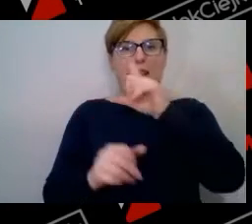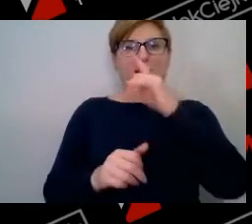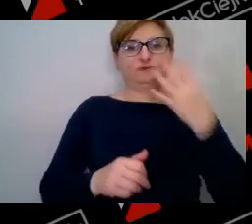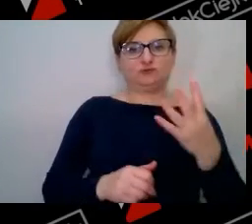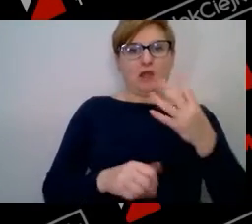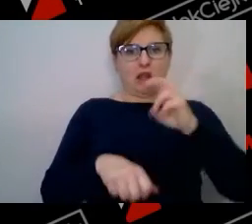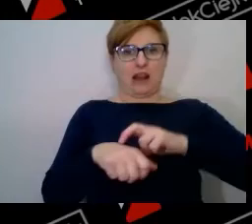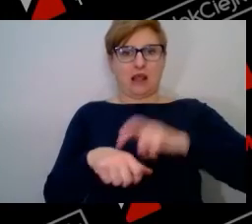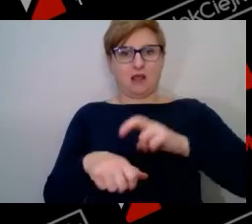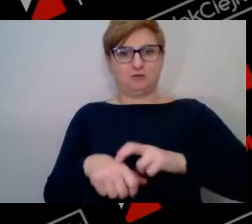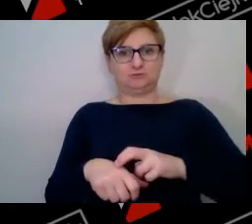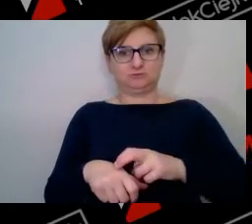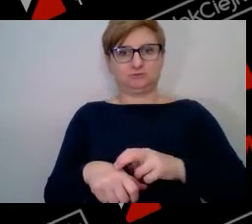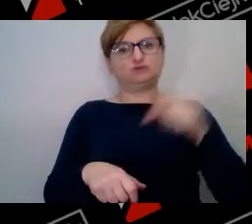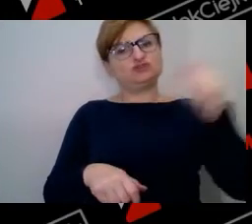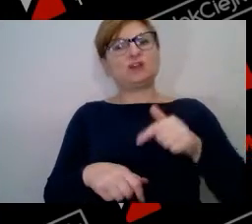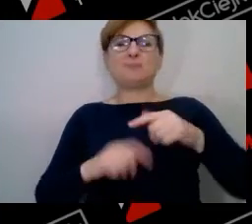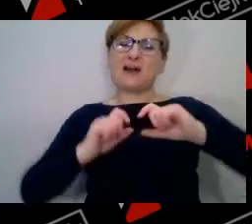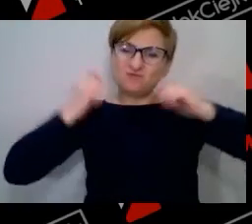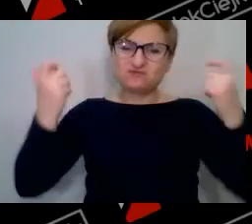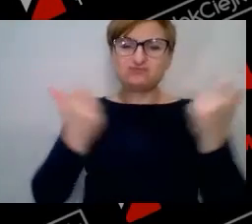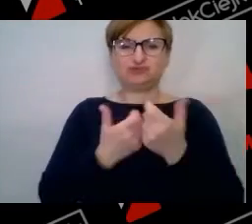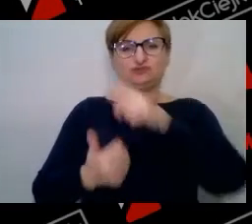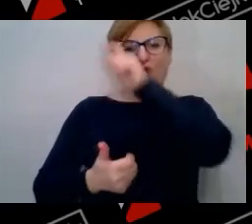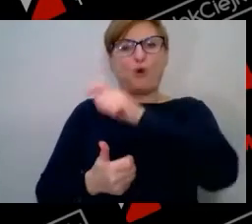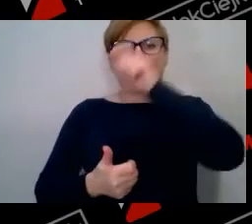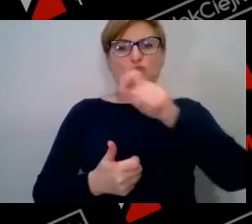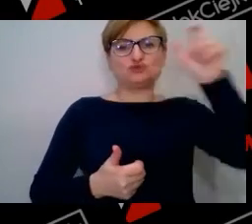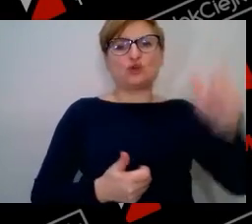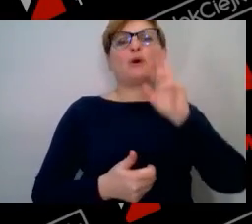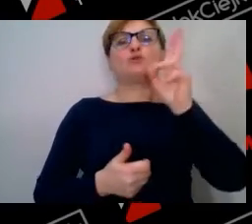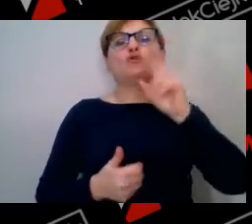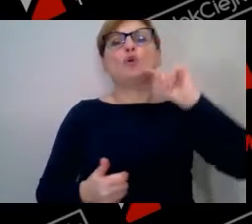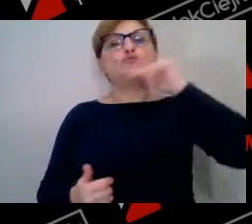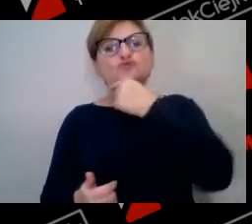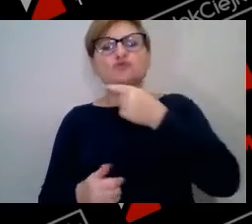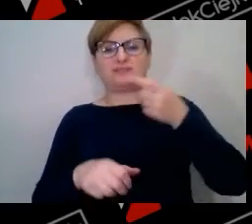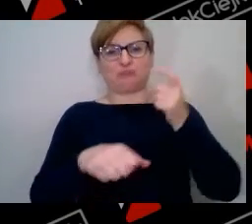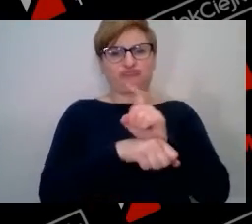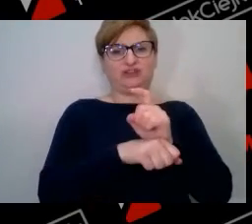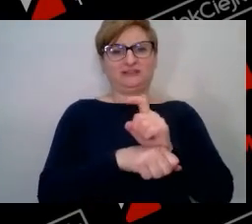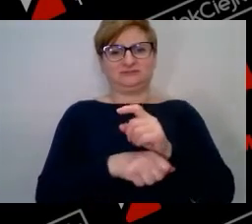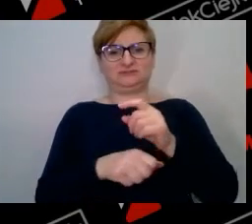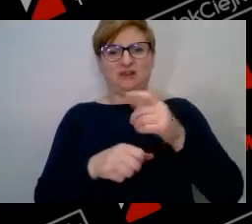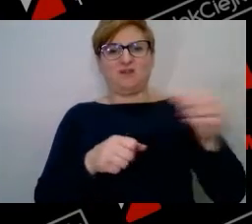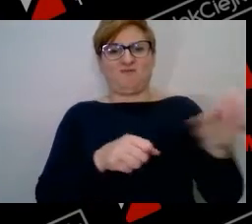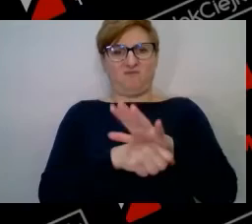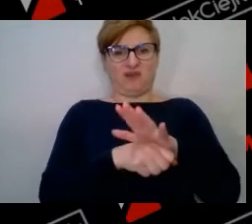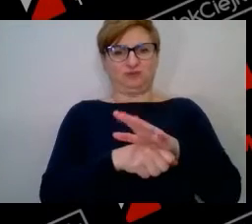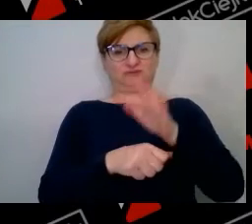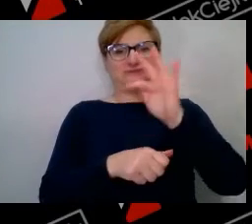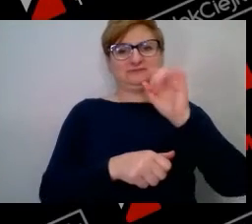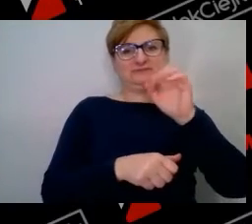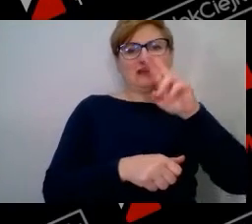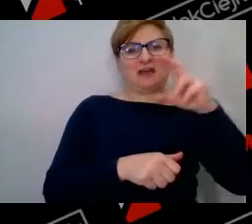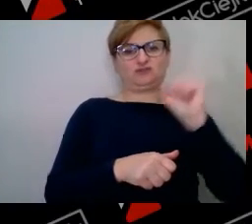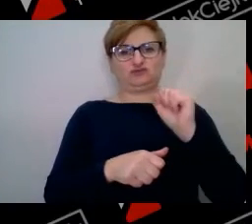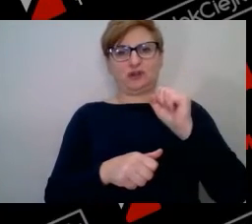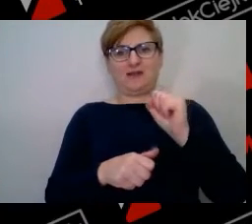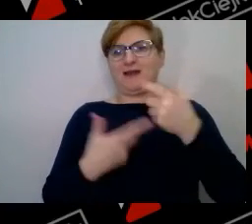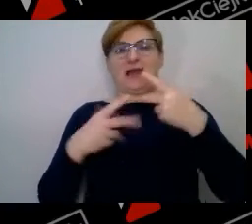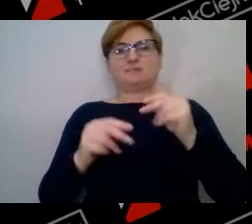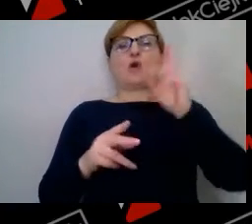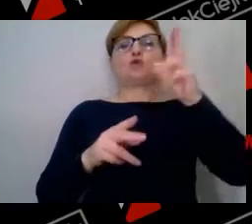które zostały poszkodowane przez tarczę antykryzysową, a nie tylko ten nieznaczny ułamek kobiet, które przeszły na zwolnienie jeszcze